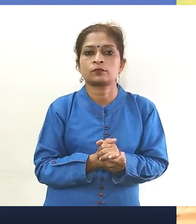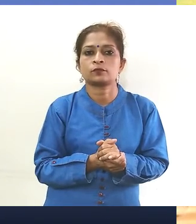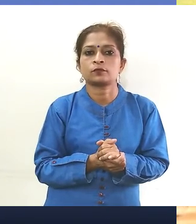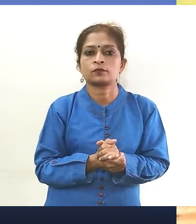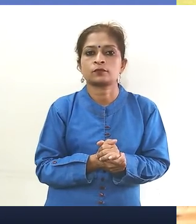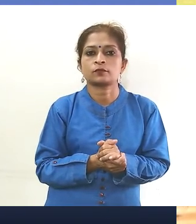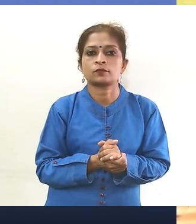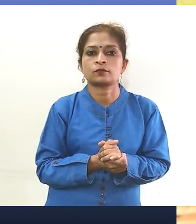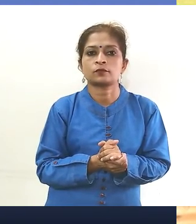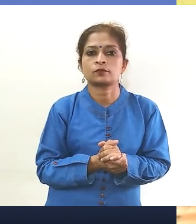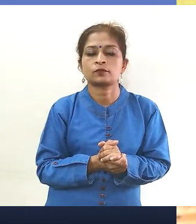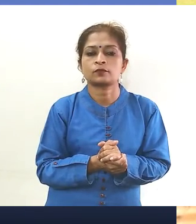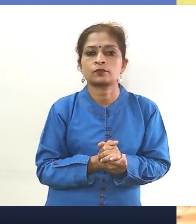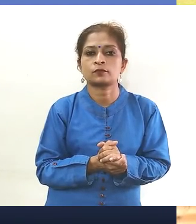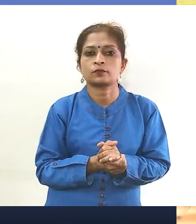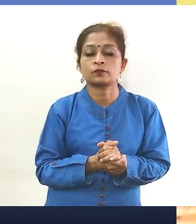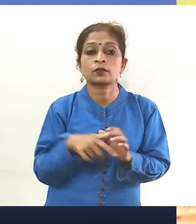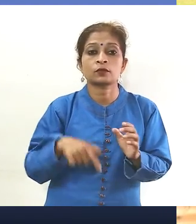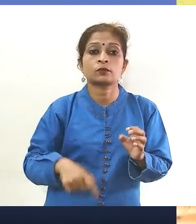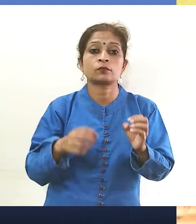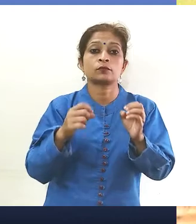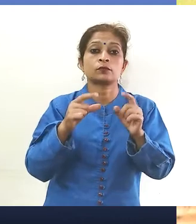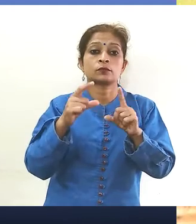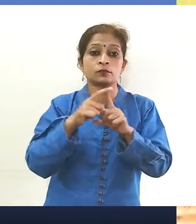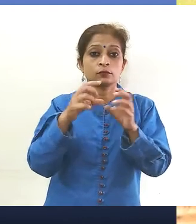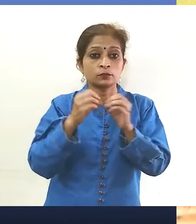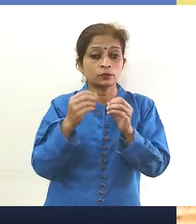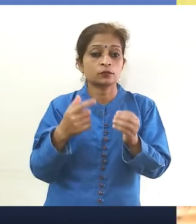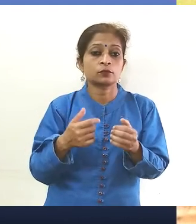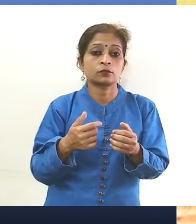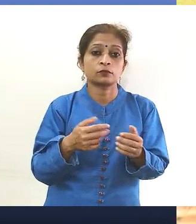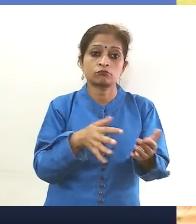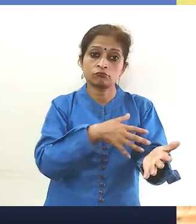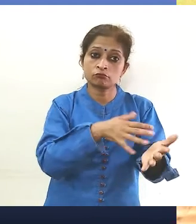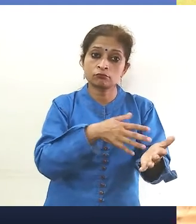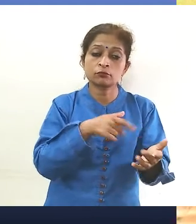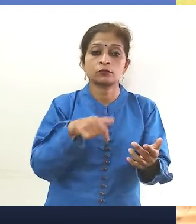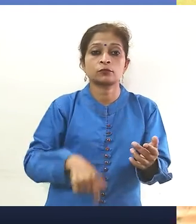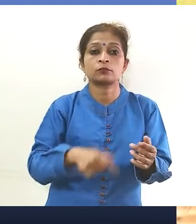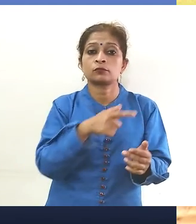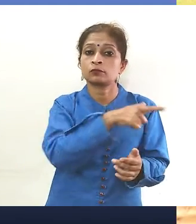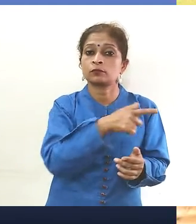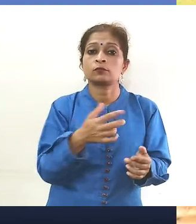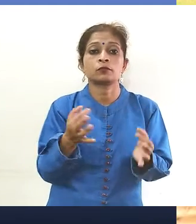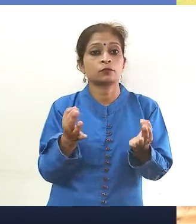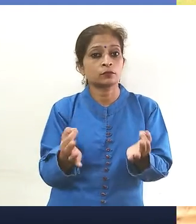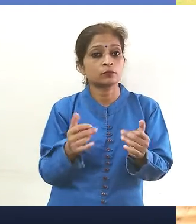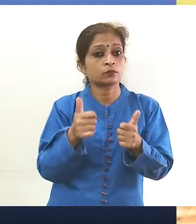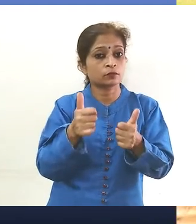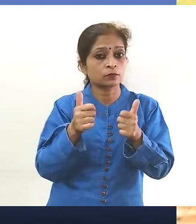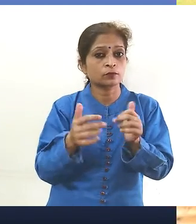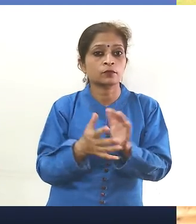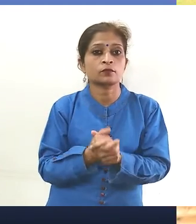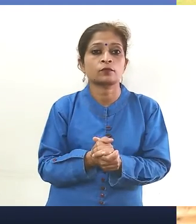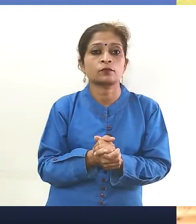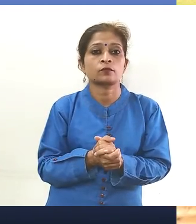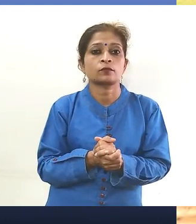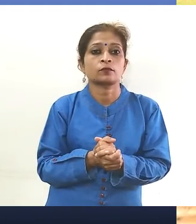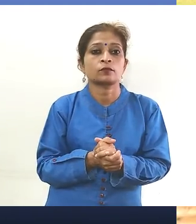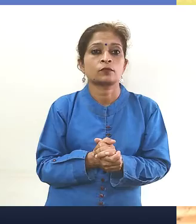इससे पेनक्रियाज की बीटा सेल्स एक्टिवेट होंगे। डायबिटीज के 3 बड़े कारण हैं, एक तो पेनक्रियाज की बीटा सेल्स का डिजनरेट होना, हमारे